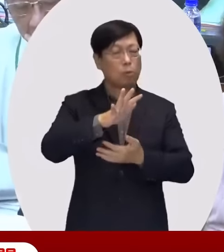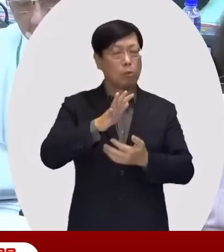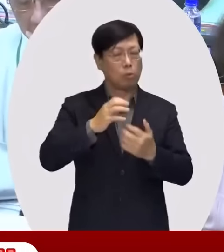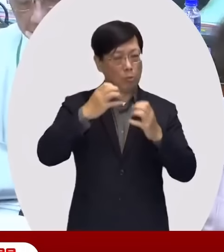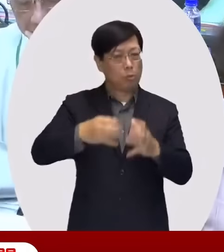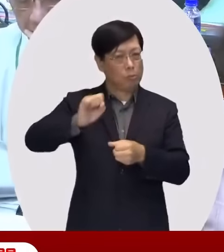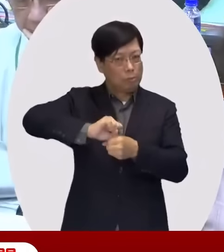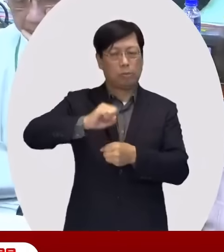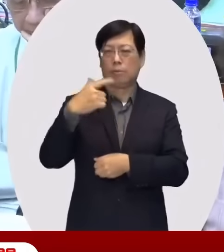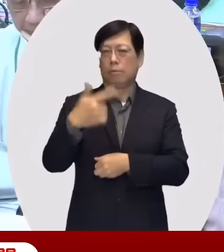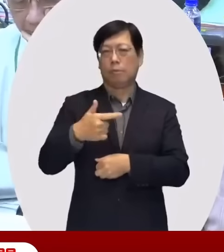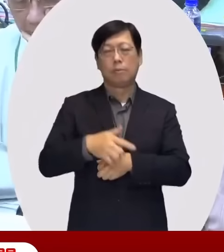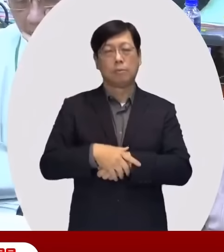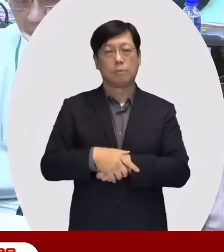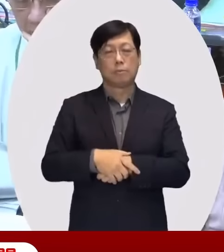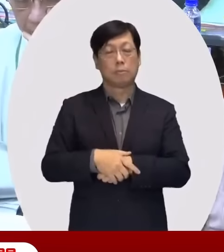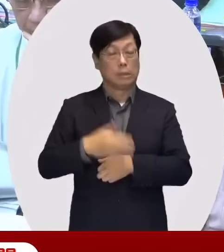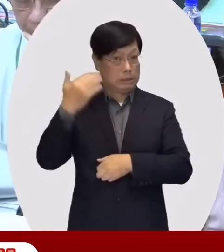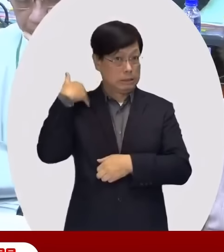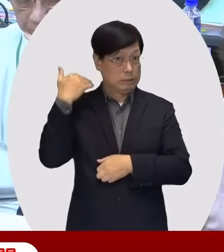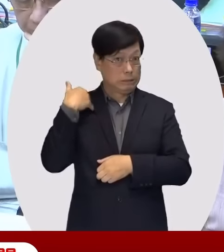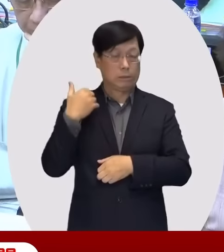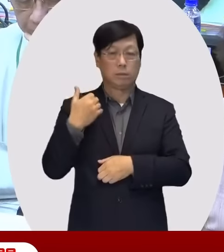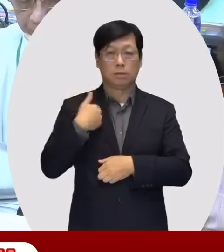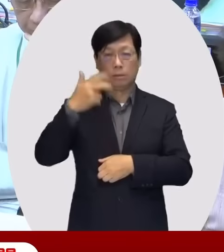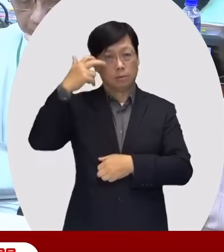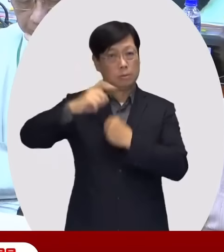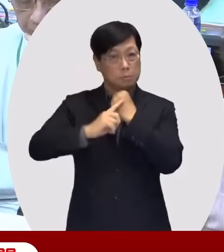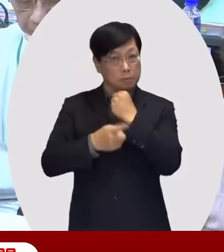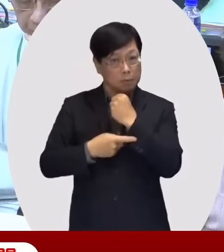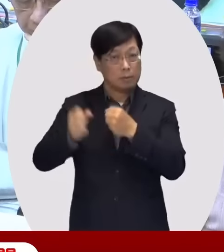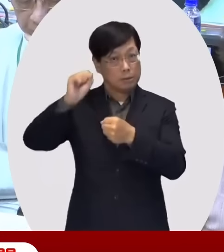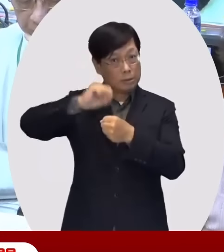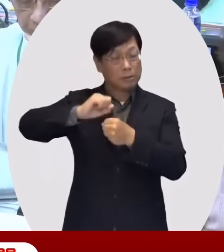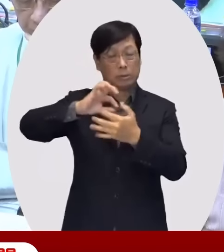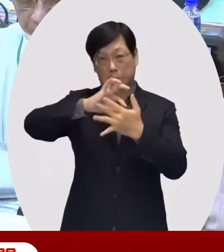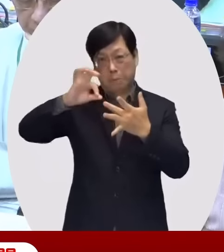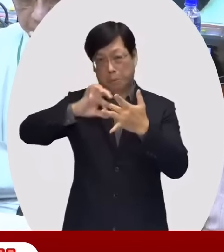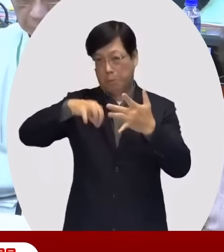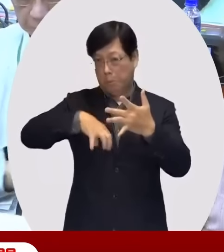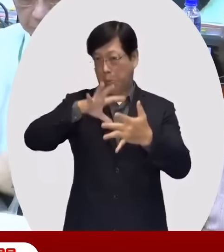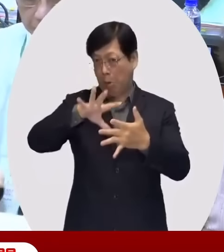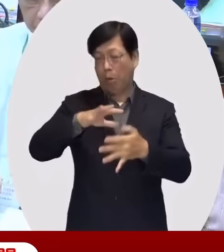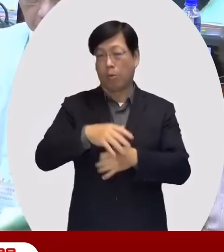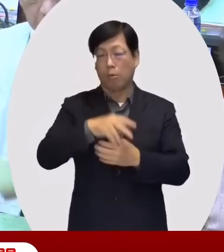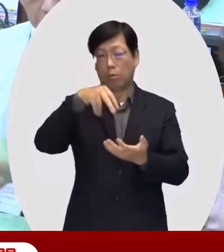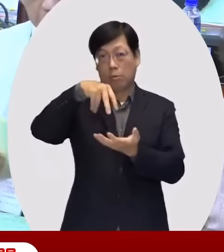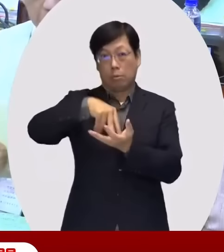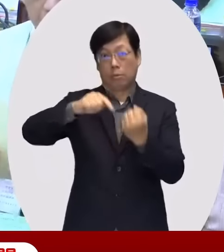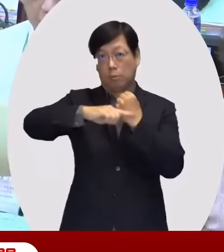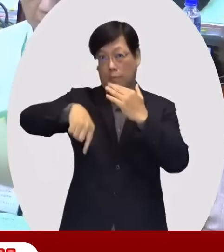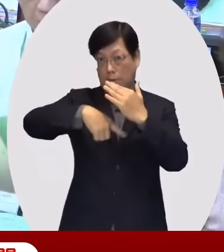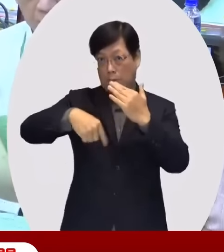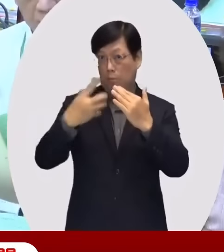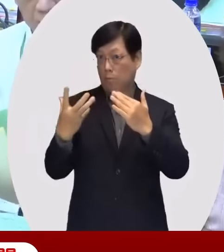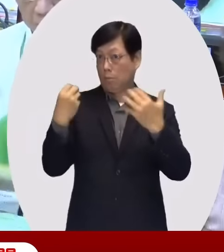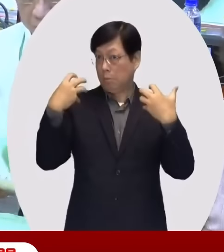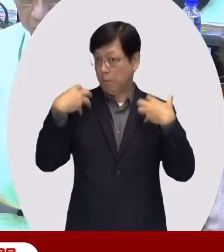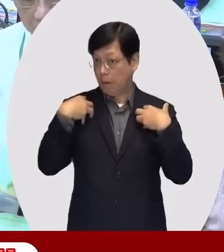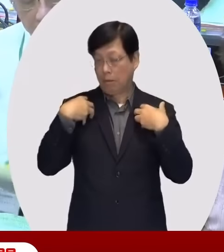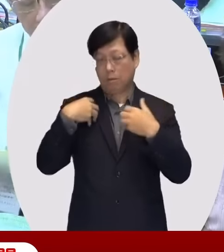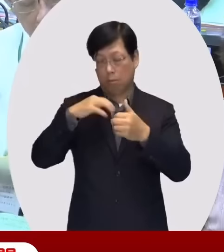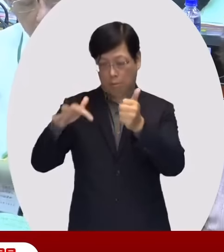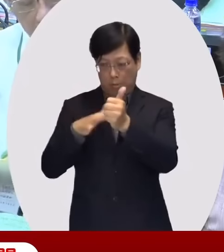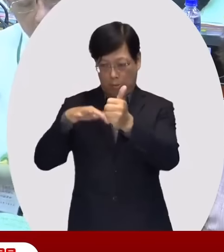后才增设的，它本来就在我们的宪法增修条文当中，于立法院的权限下